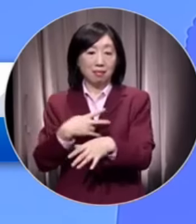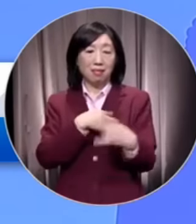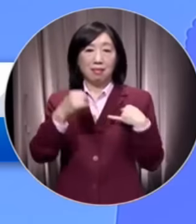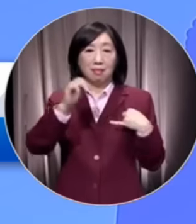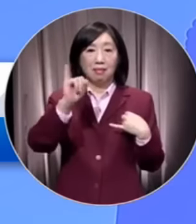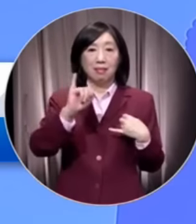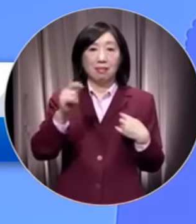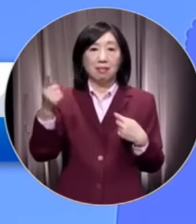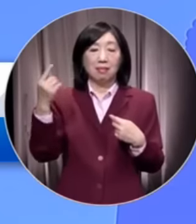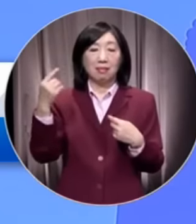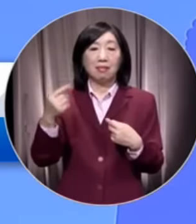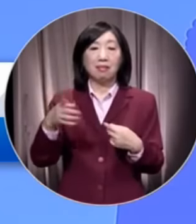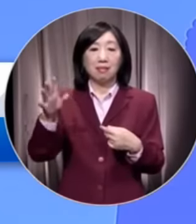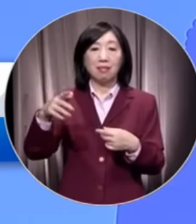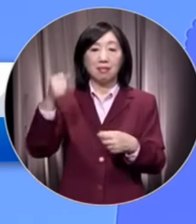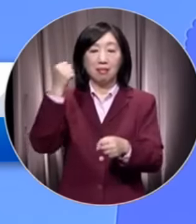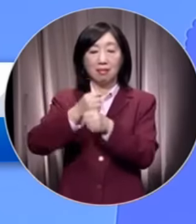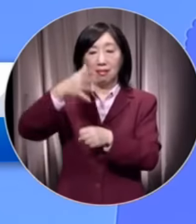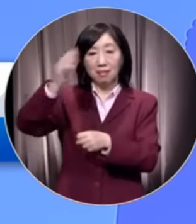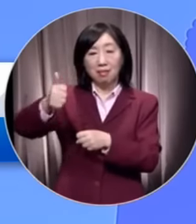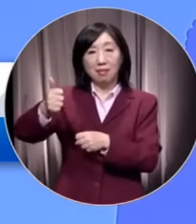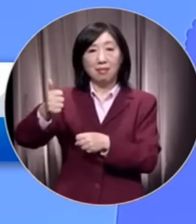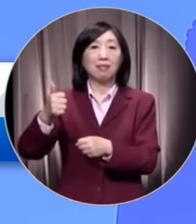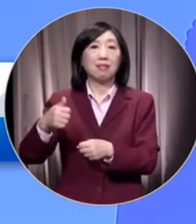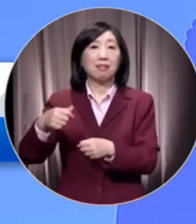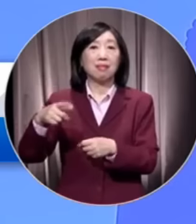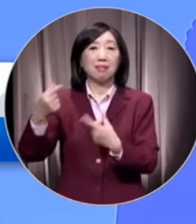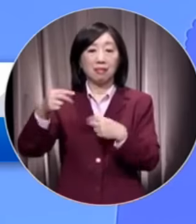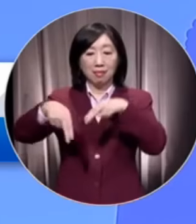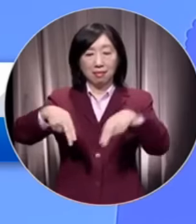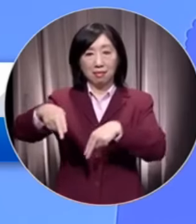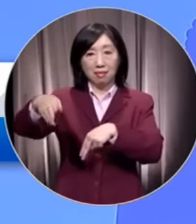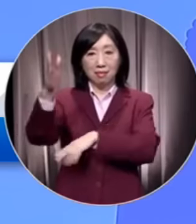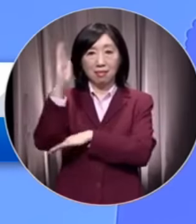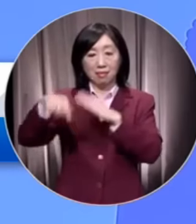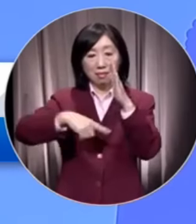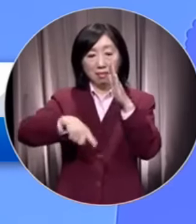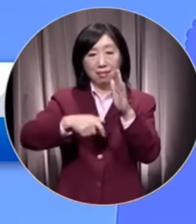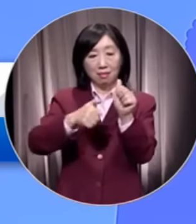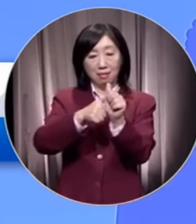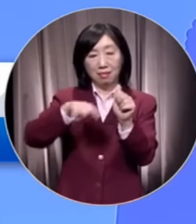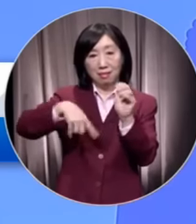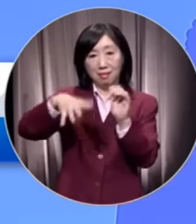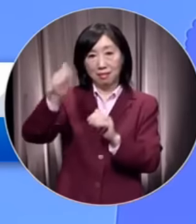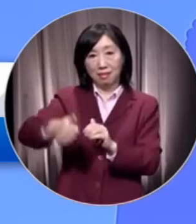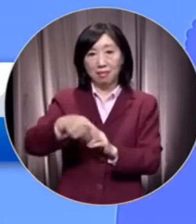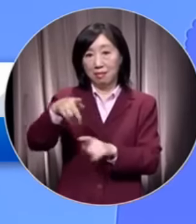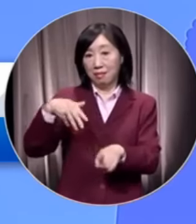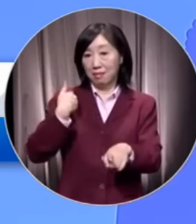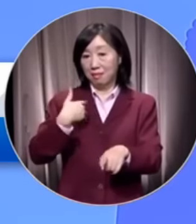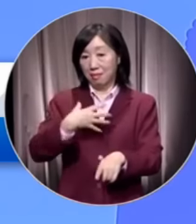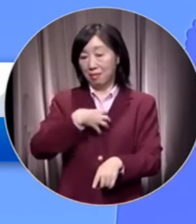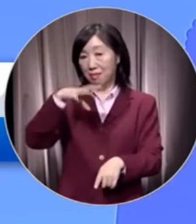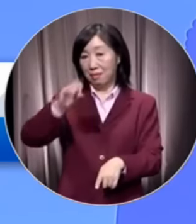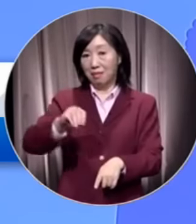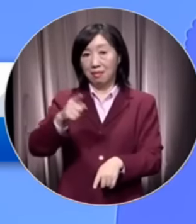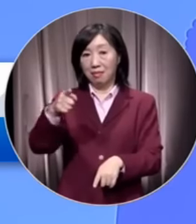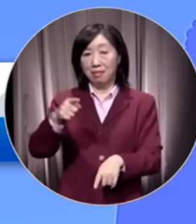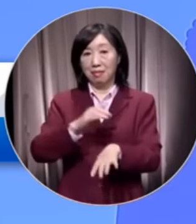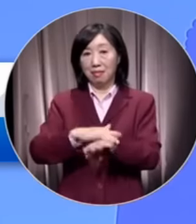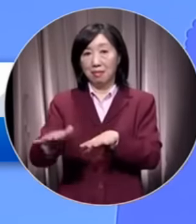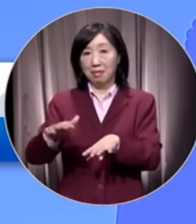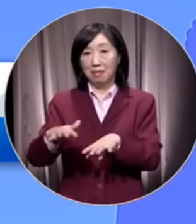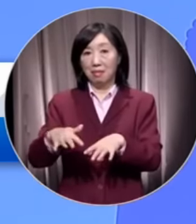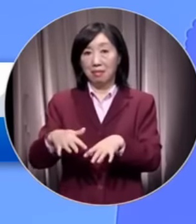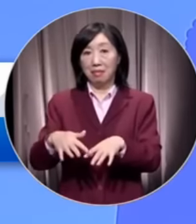曾经当过民进党的高官，尤其担任过行政院副院长，你不清楚陈水扁总统会放过国民党